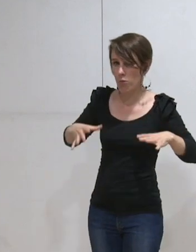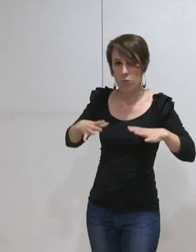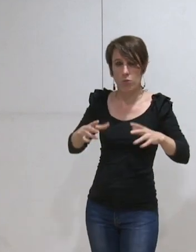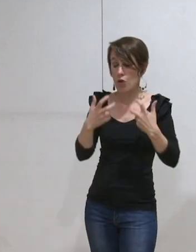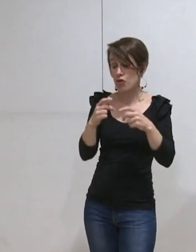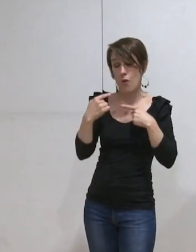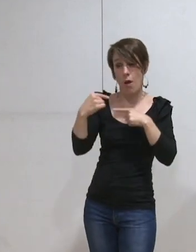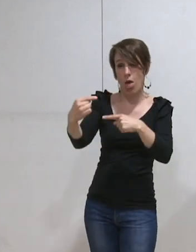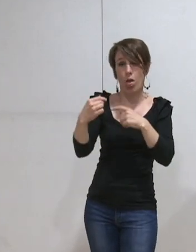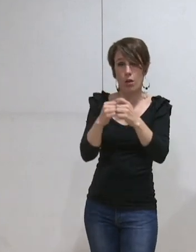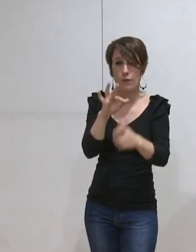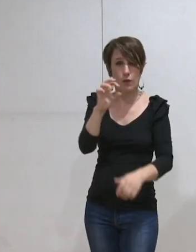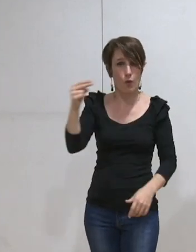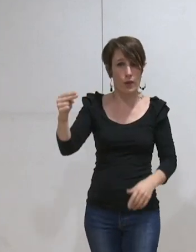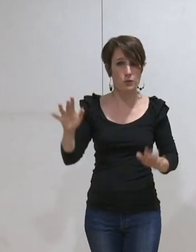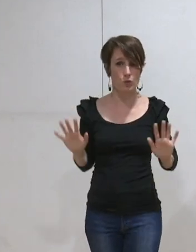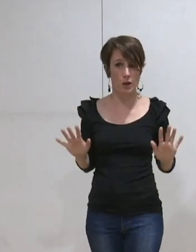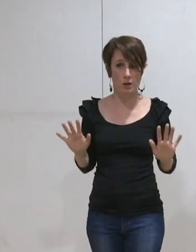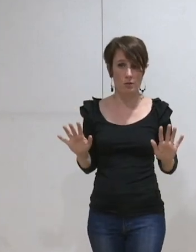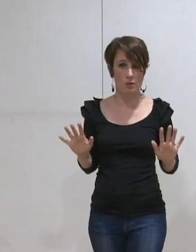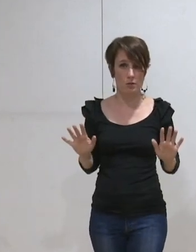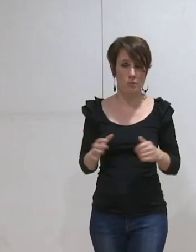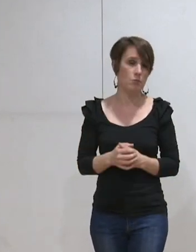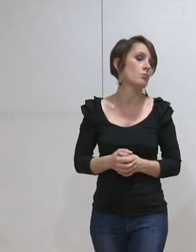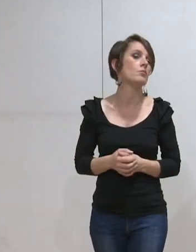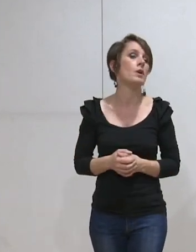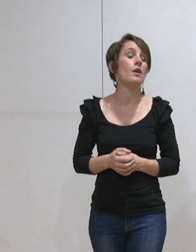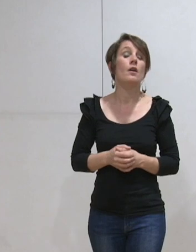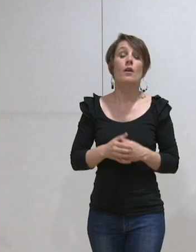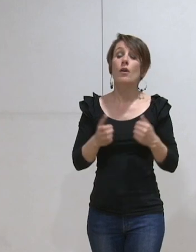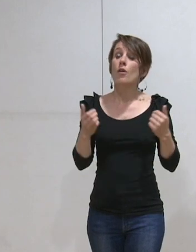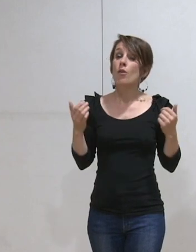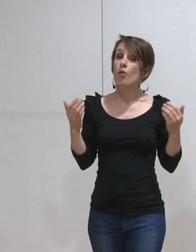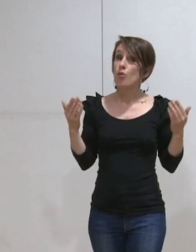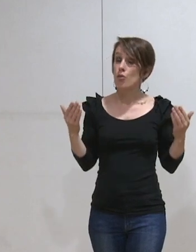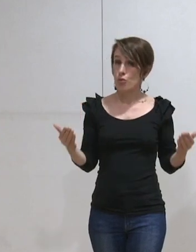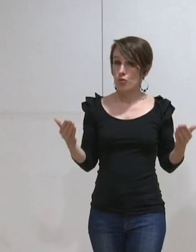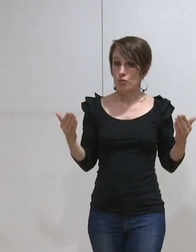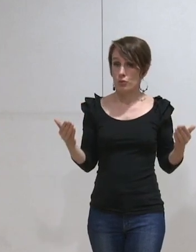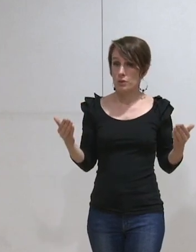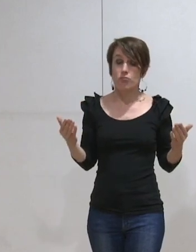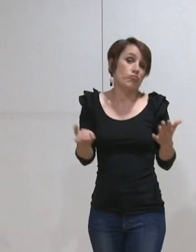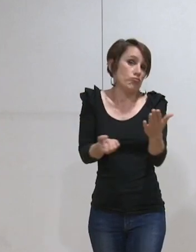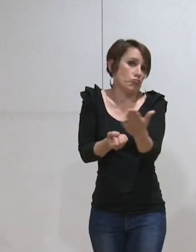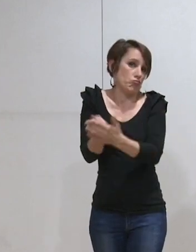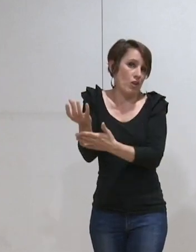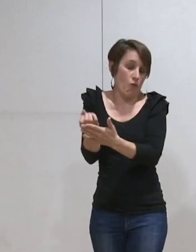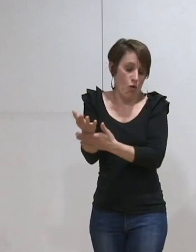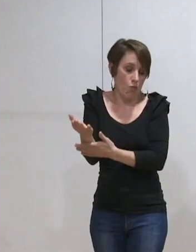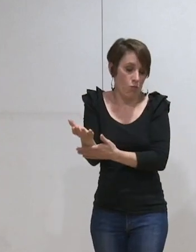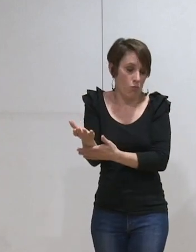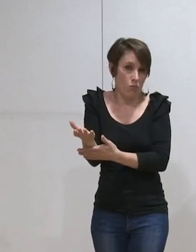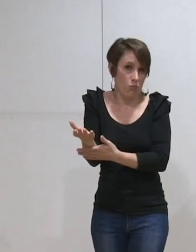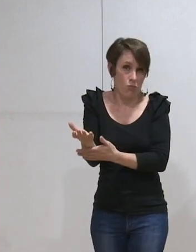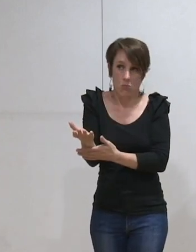avec le Front national sur la notion même de dignité à ce jour pour information il n'y a pas